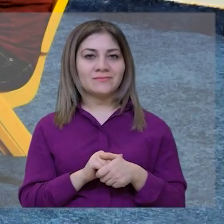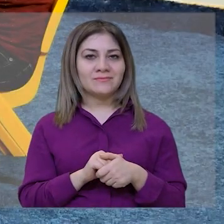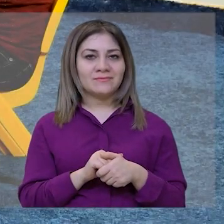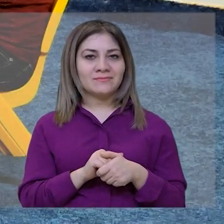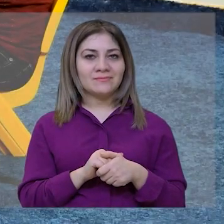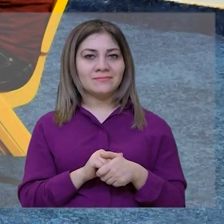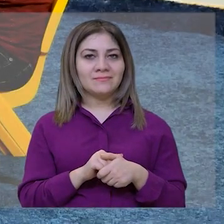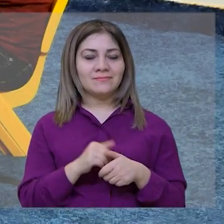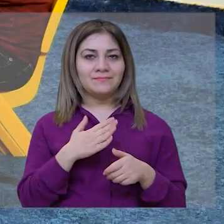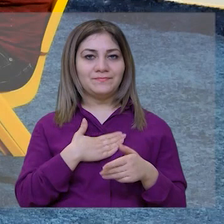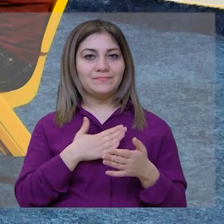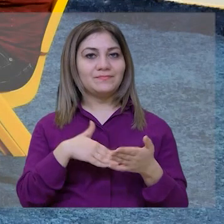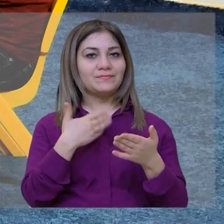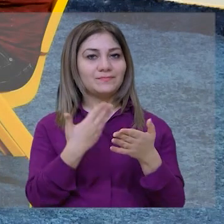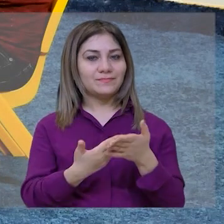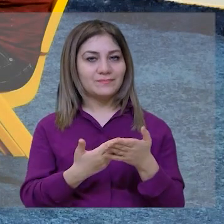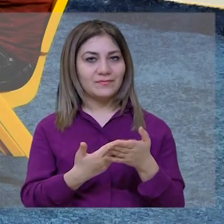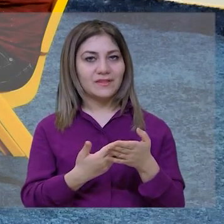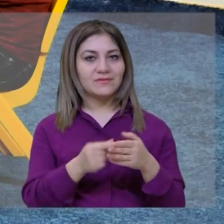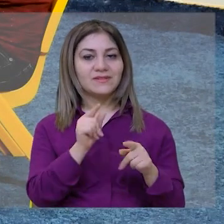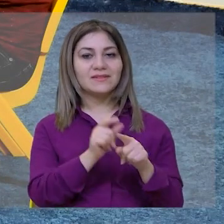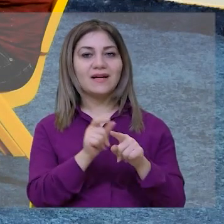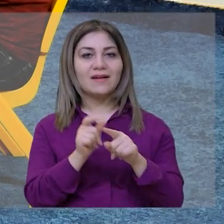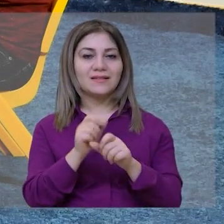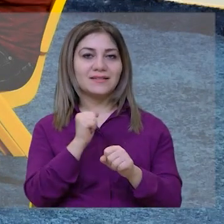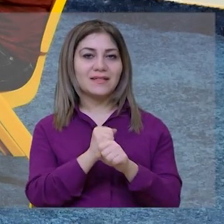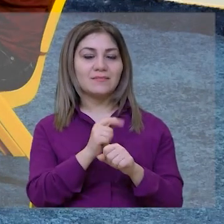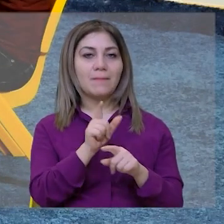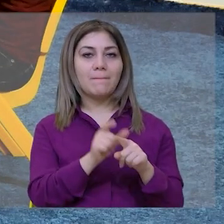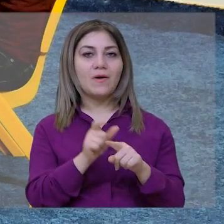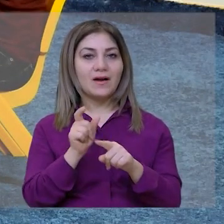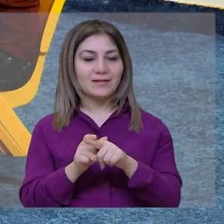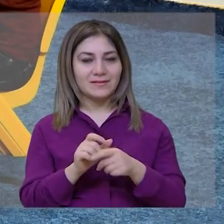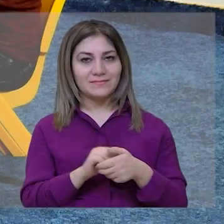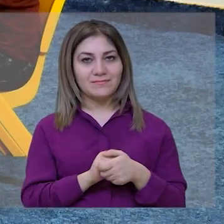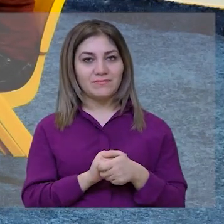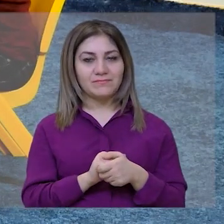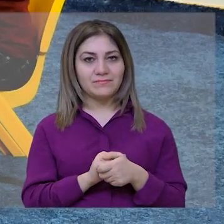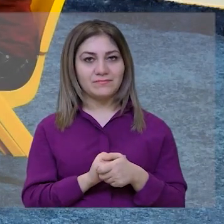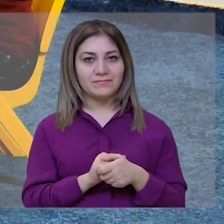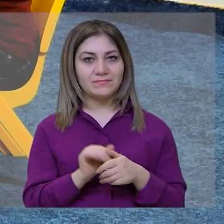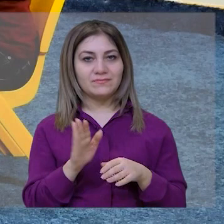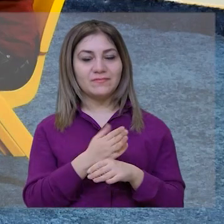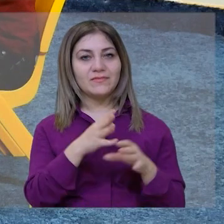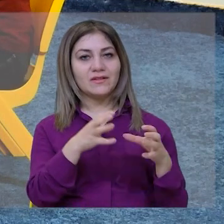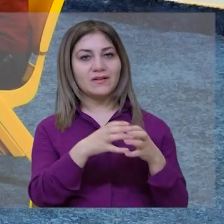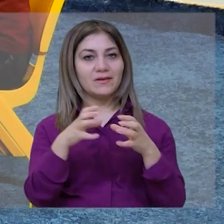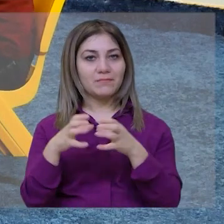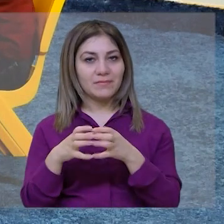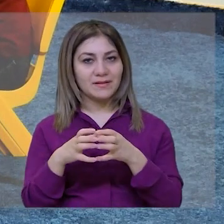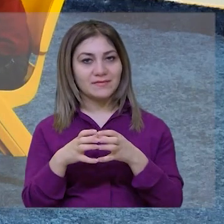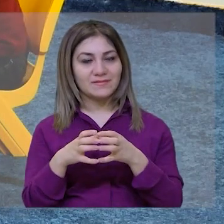Հիմա ես առաջարկում եմ, որ տառերից կազմենք բառեր։ Նորից եմ առանձնացնում ձեզ խմբերի եւ այն